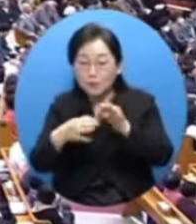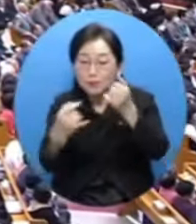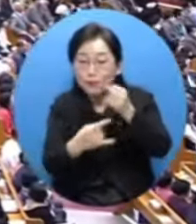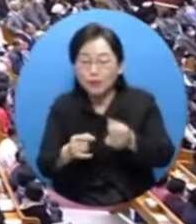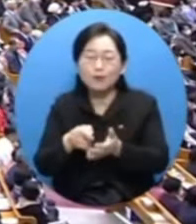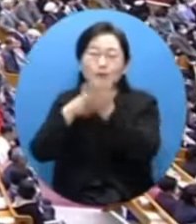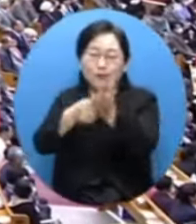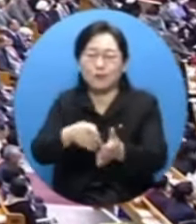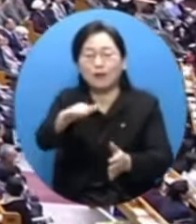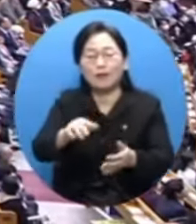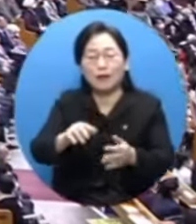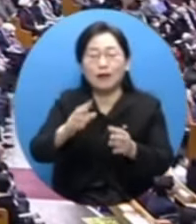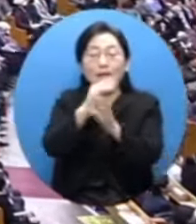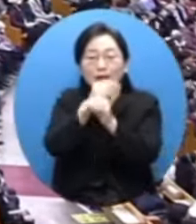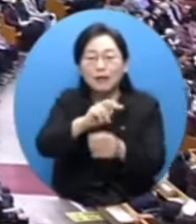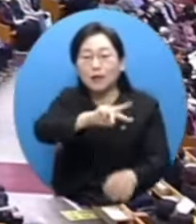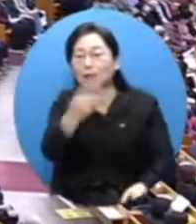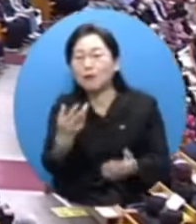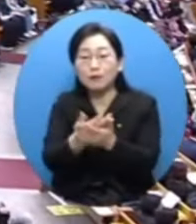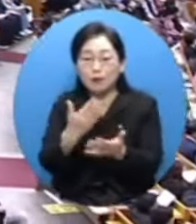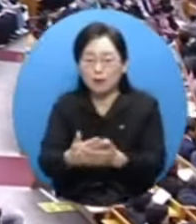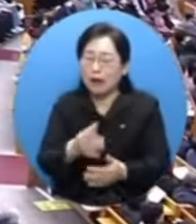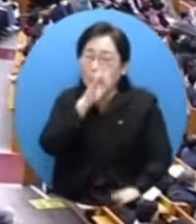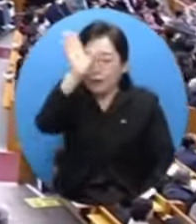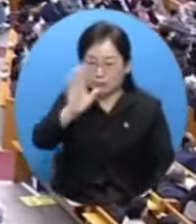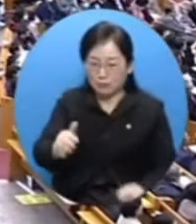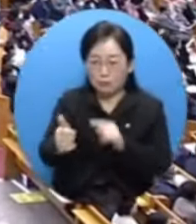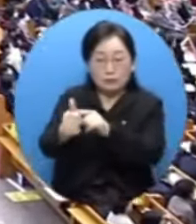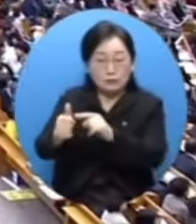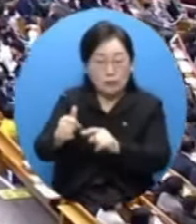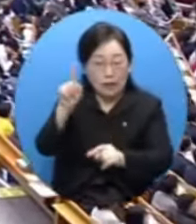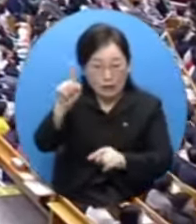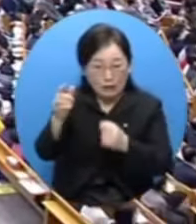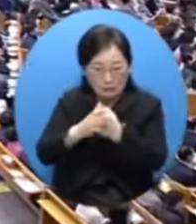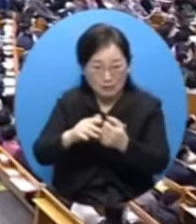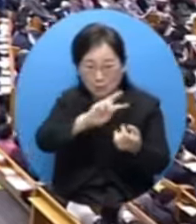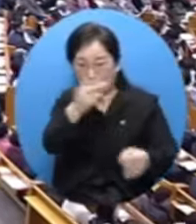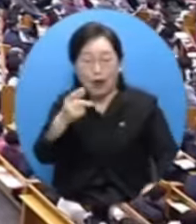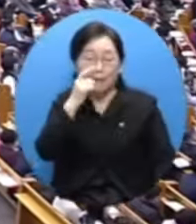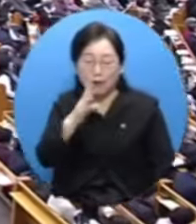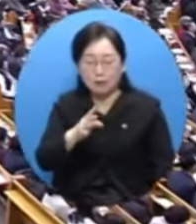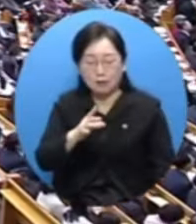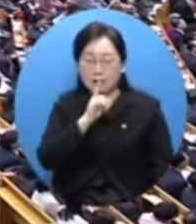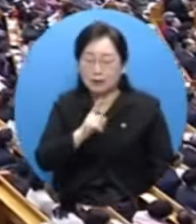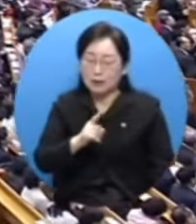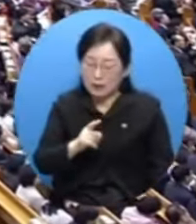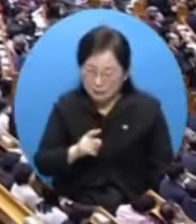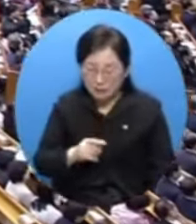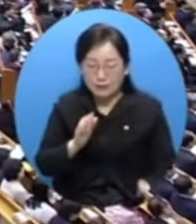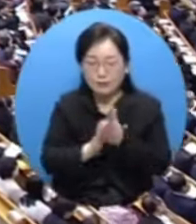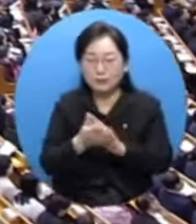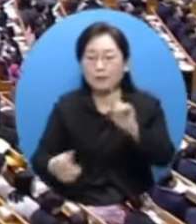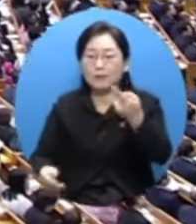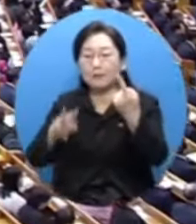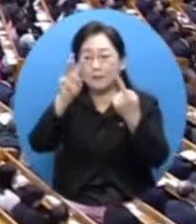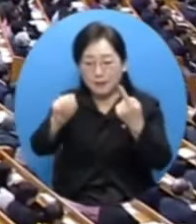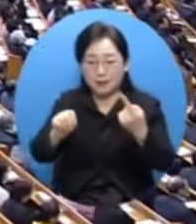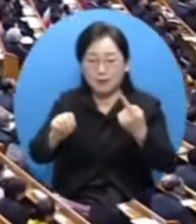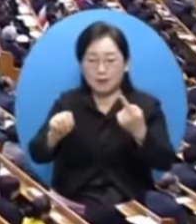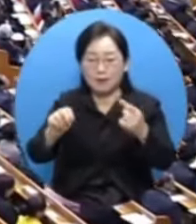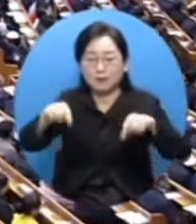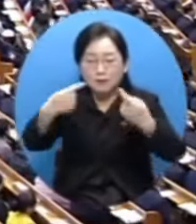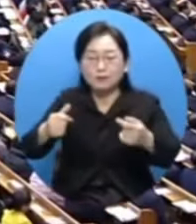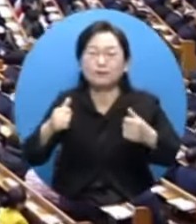그것도 그 한 사람 때문에 바꿀 수가 없어서 무산되었습니다. 결국 100m 경기에 출전을 포기하게